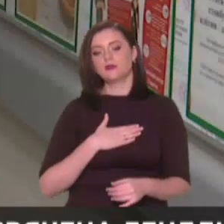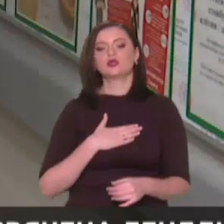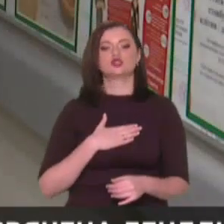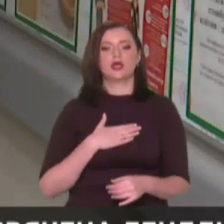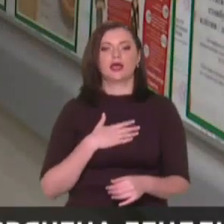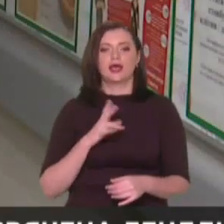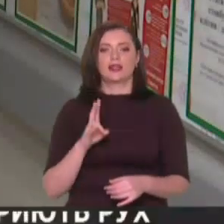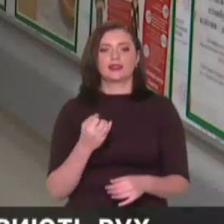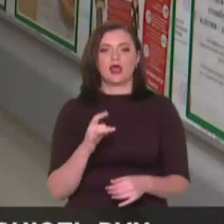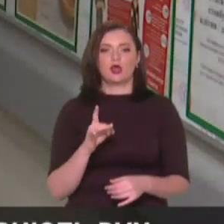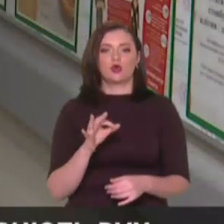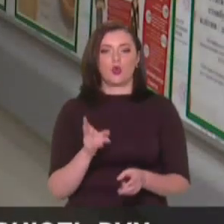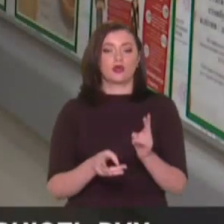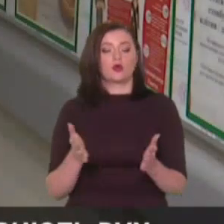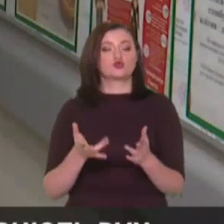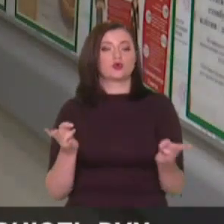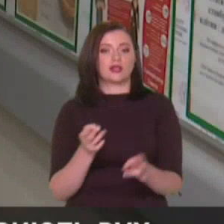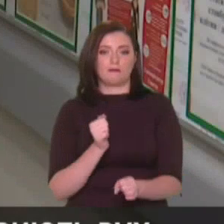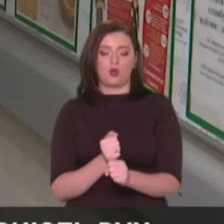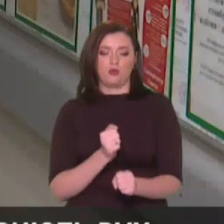нейрохірурги, якщо треба робити